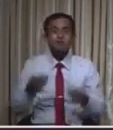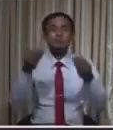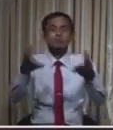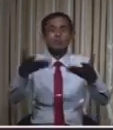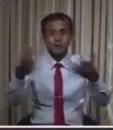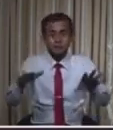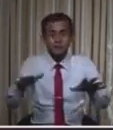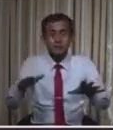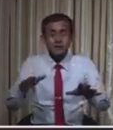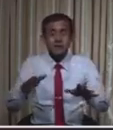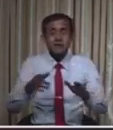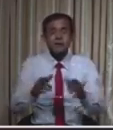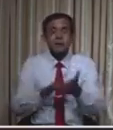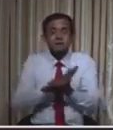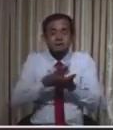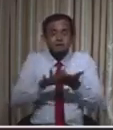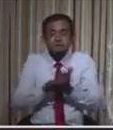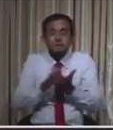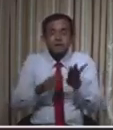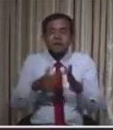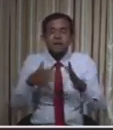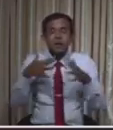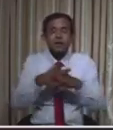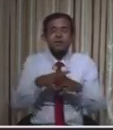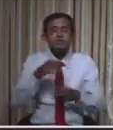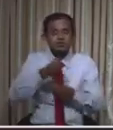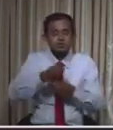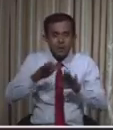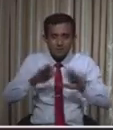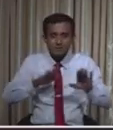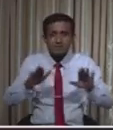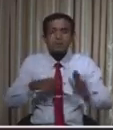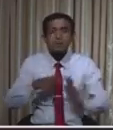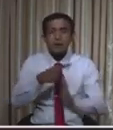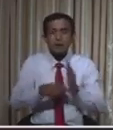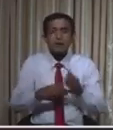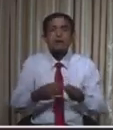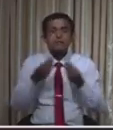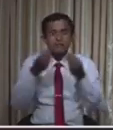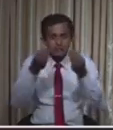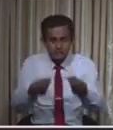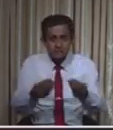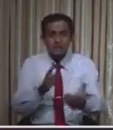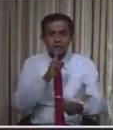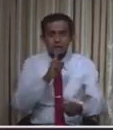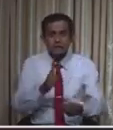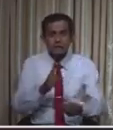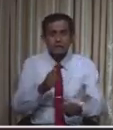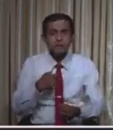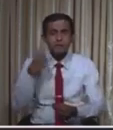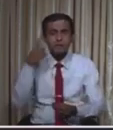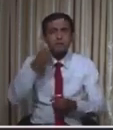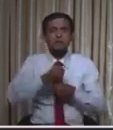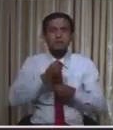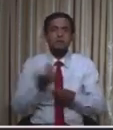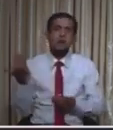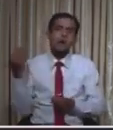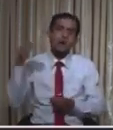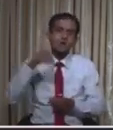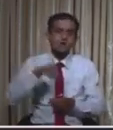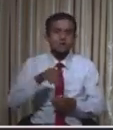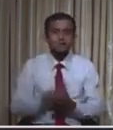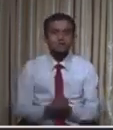තමයි පිරිසුදු නීතිගරුක රාජ්‍ය පාලනයක් මේ රටට අරන් එනවා කියලා තමයි මම හිතන්නේ මේ ආණ්ඩුව ආවේ.